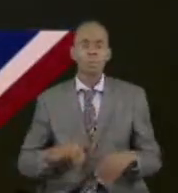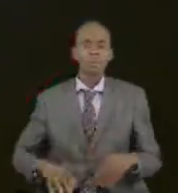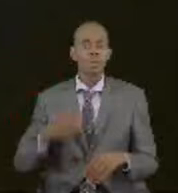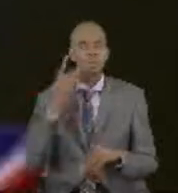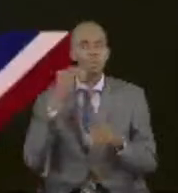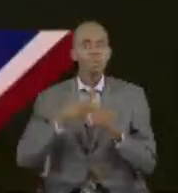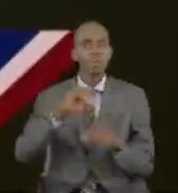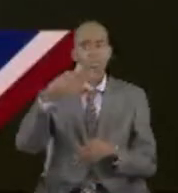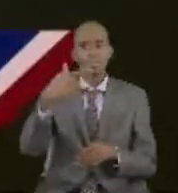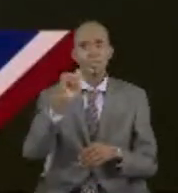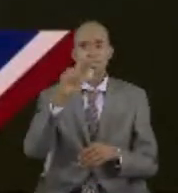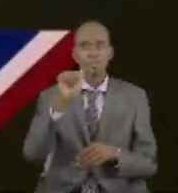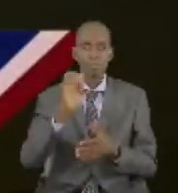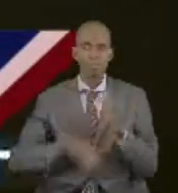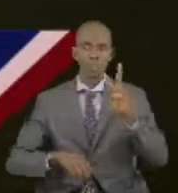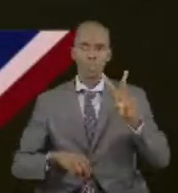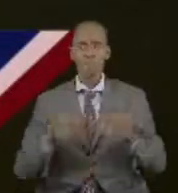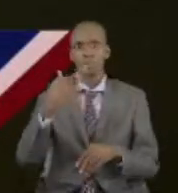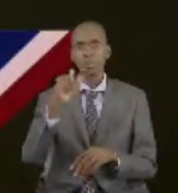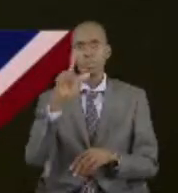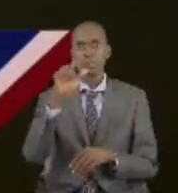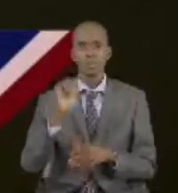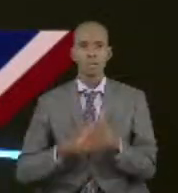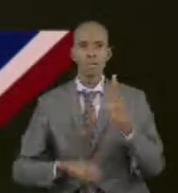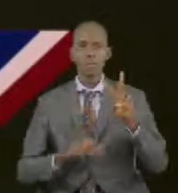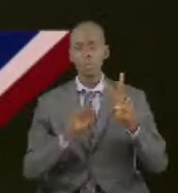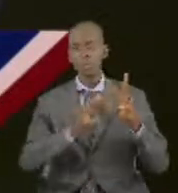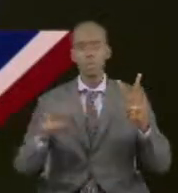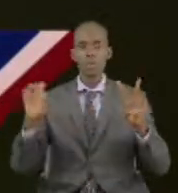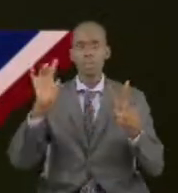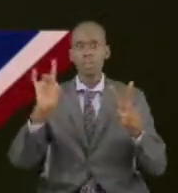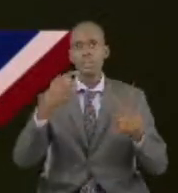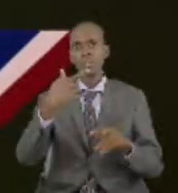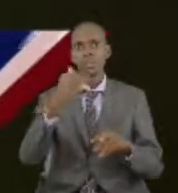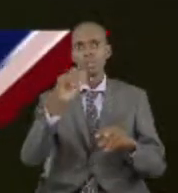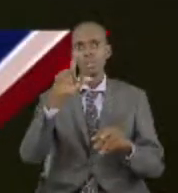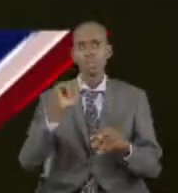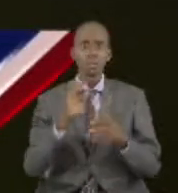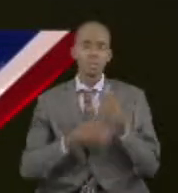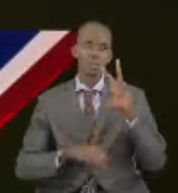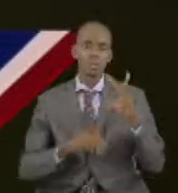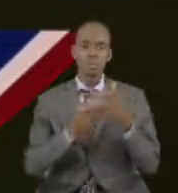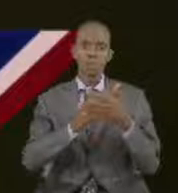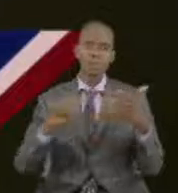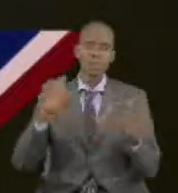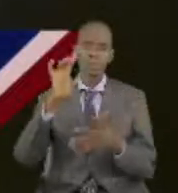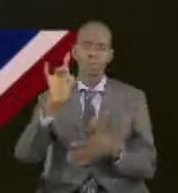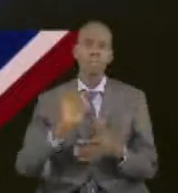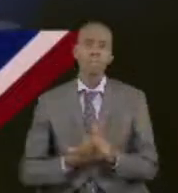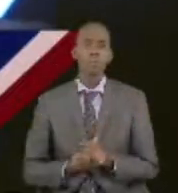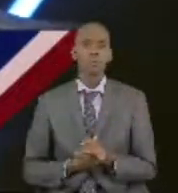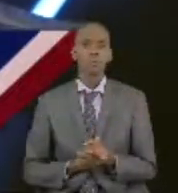Nous voyons dans Galates chapitre 2, Galates chapitre 2, verset 8. Galates chapitre 2, verset